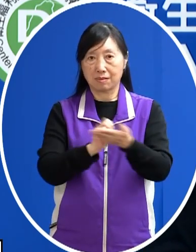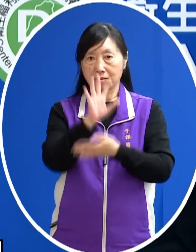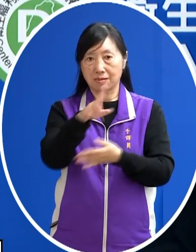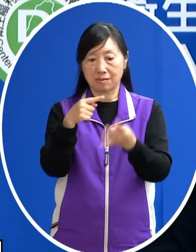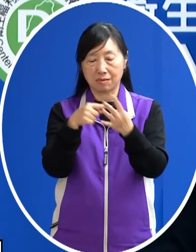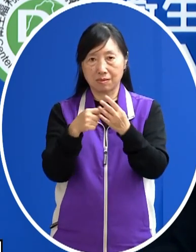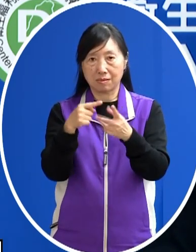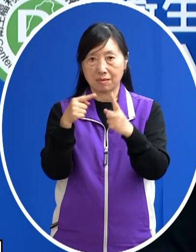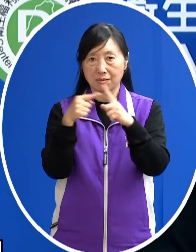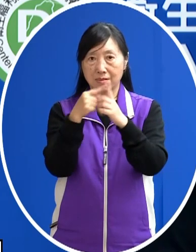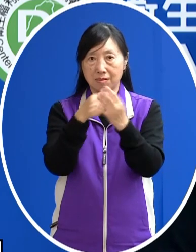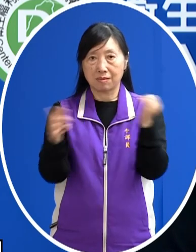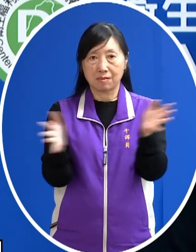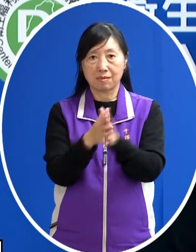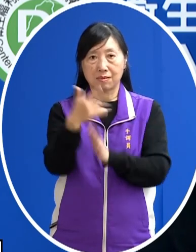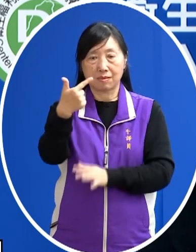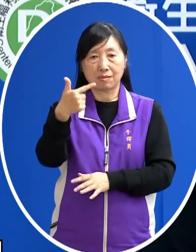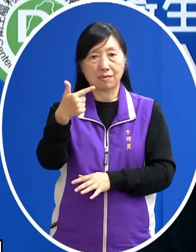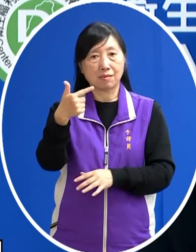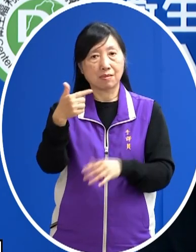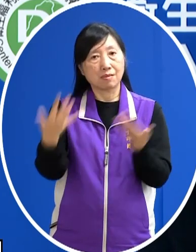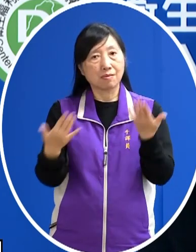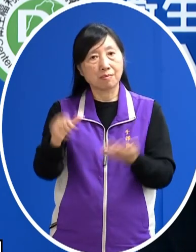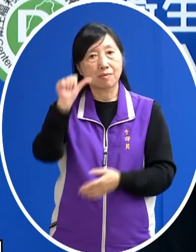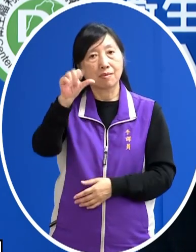哈将近6万人哈，是